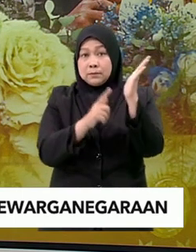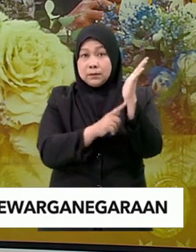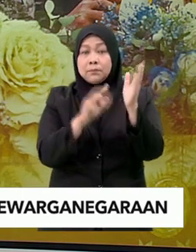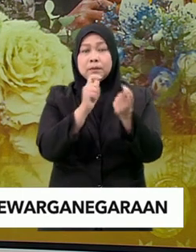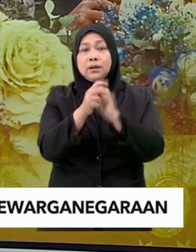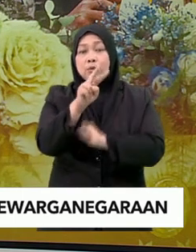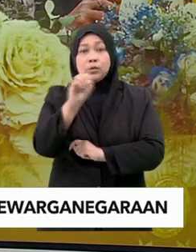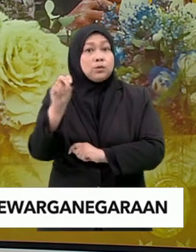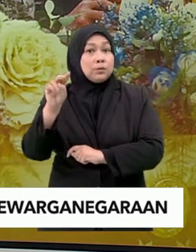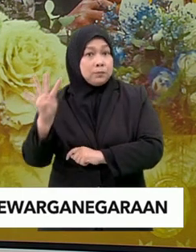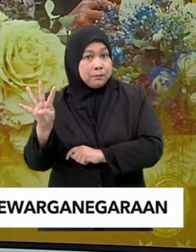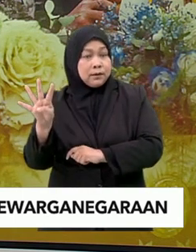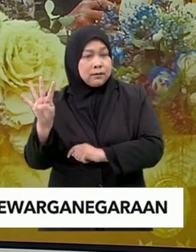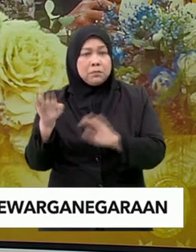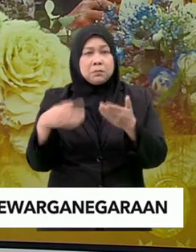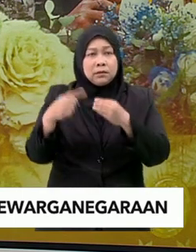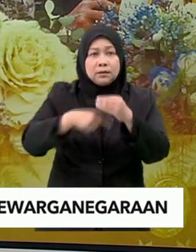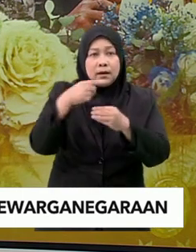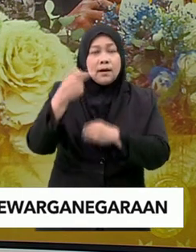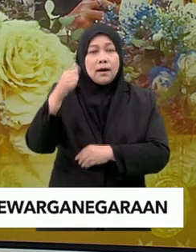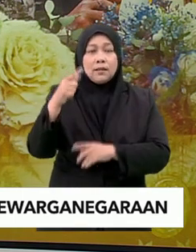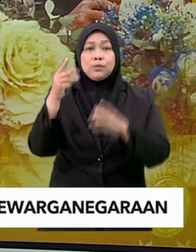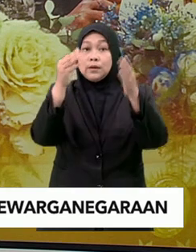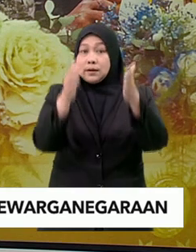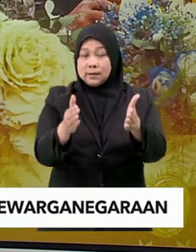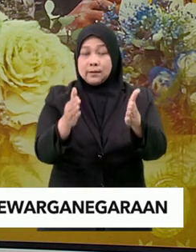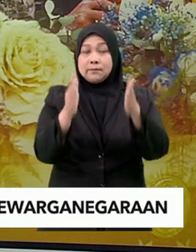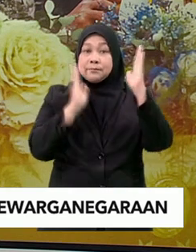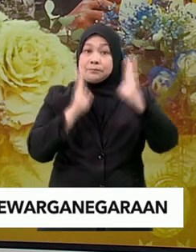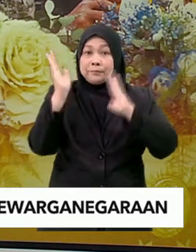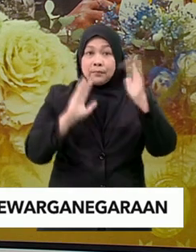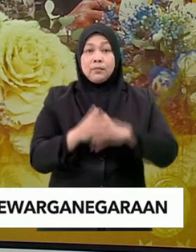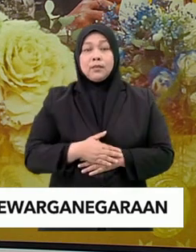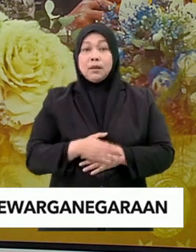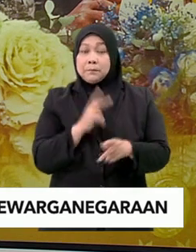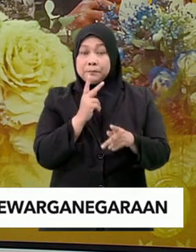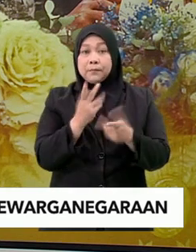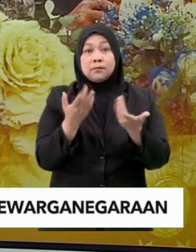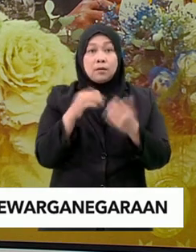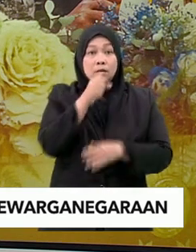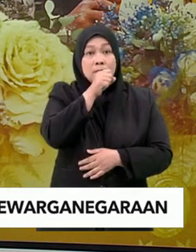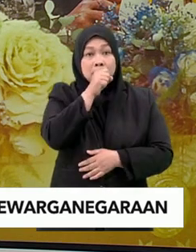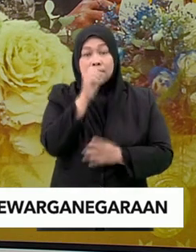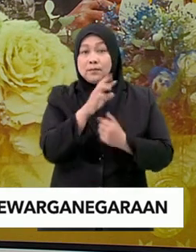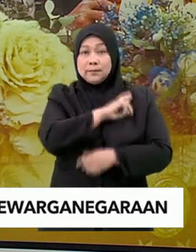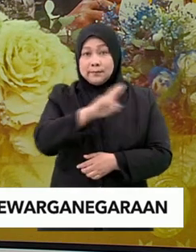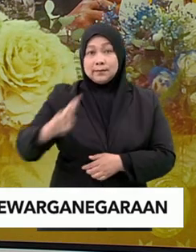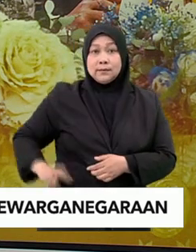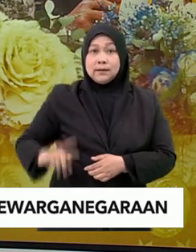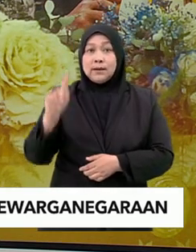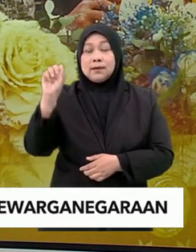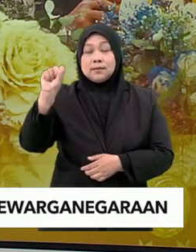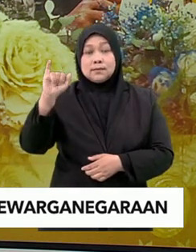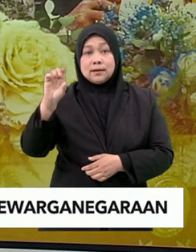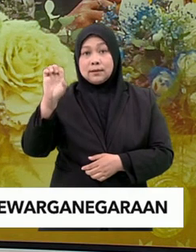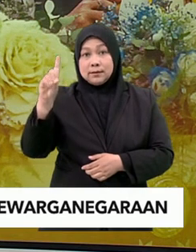pindaan 2024 berhubung hal-hal kewarganegaraan penyimpan Moh besar raja-raja Tan Sri